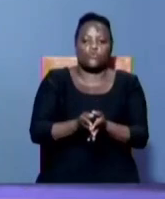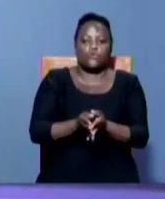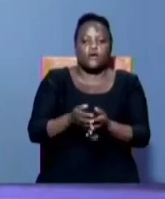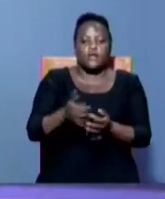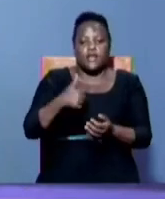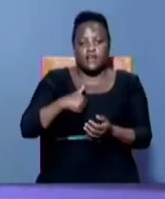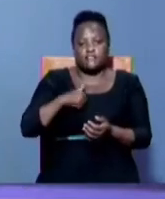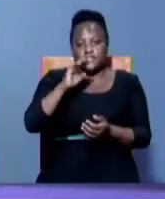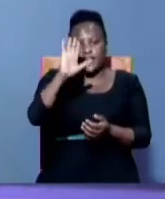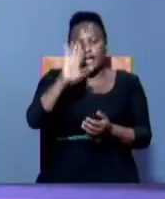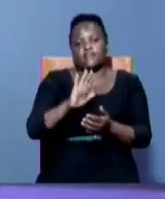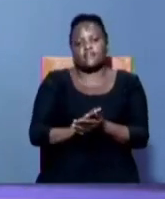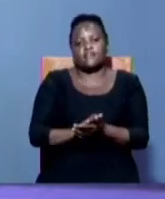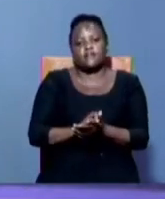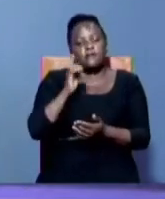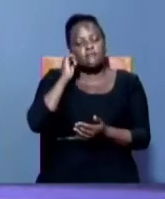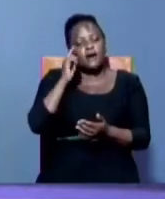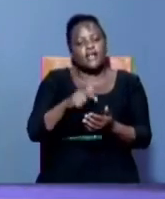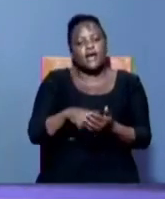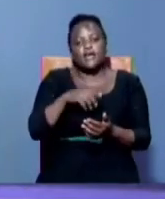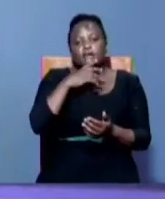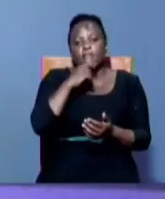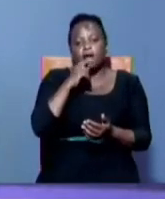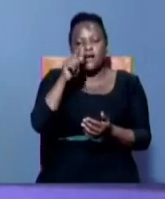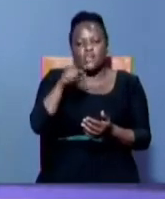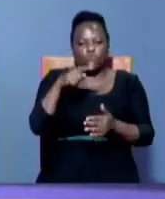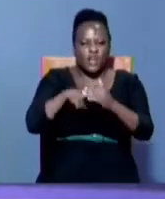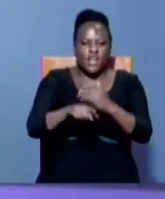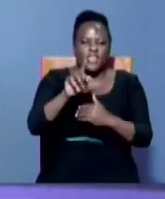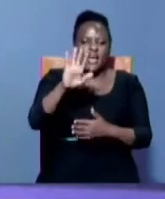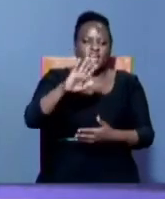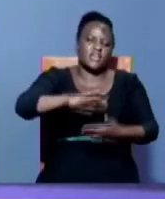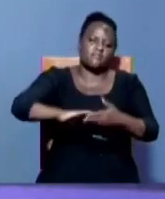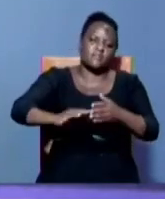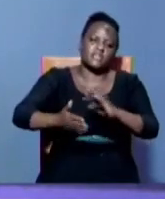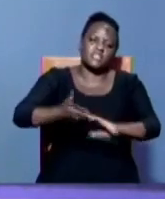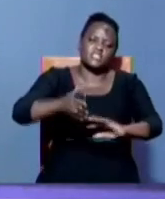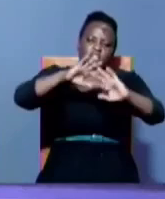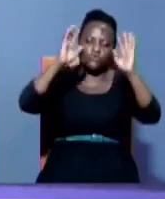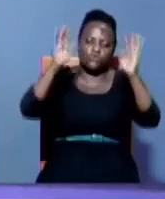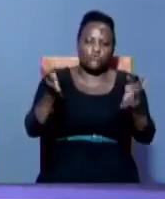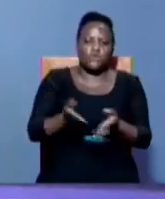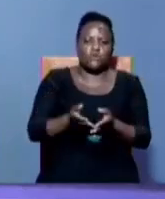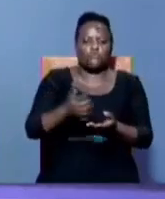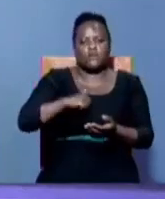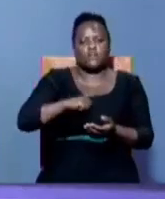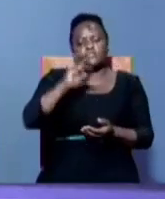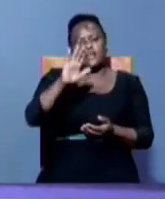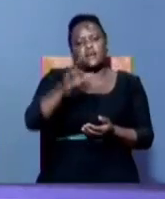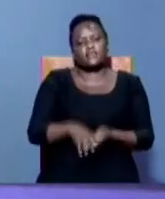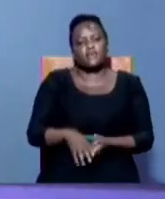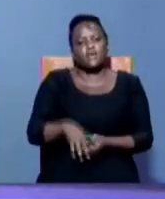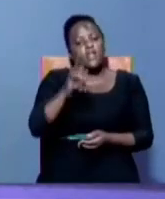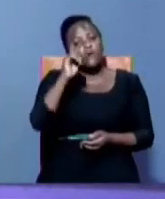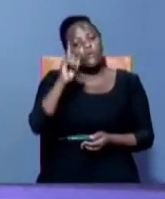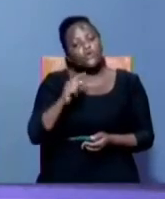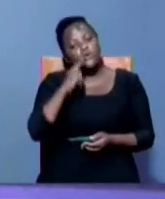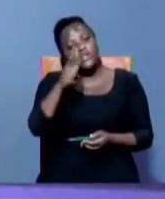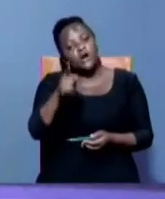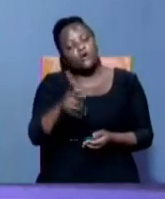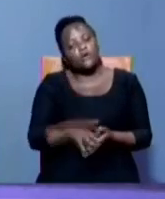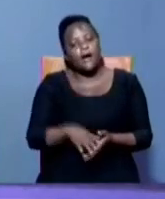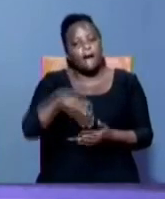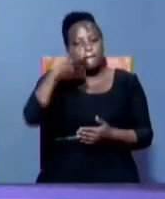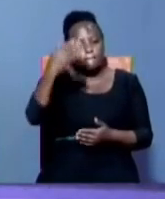pale Kalvari. Baba alikuwa ndani yake akijipatanisha na ulimwengu kwa nafsi yake. Na hii ndio unaona pia pale mbele